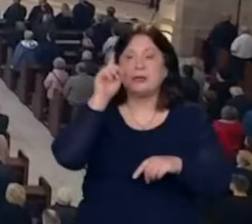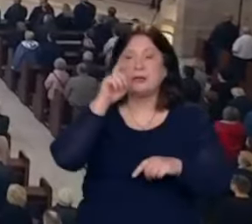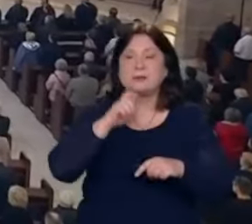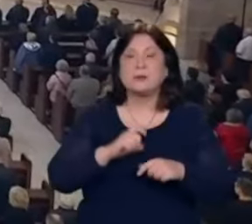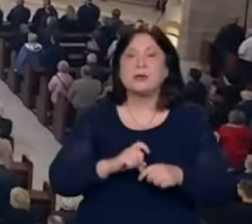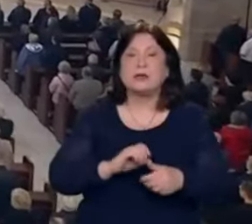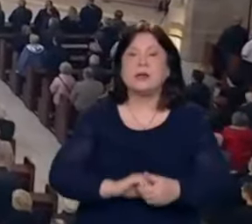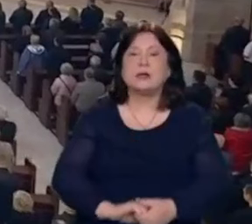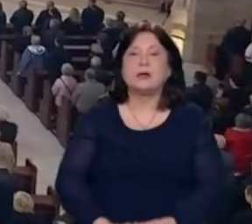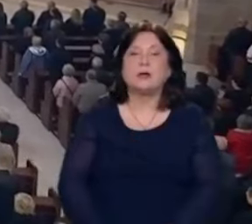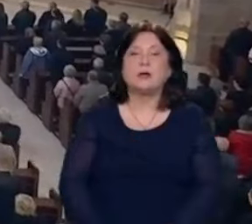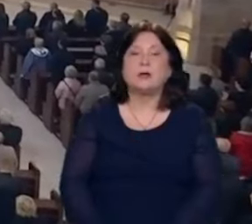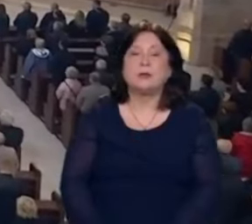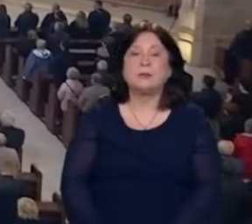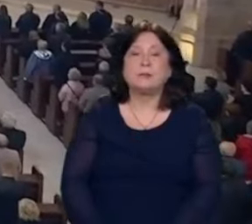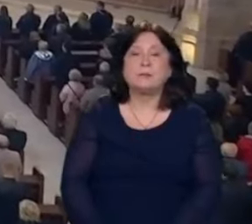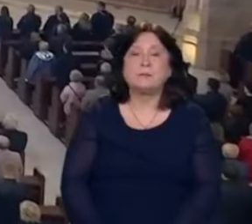ode